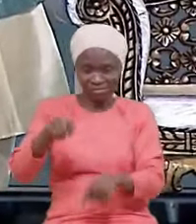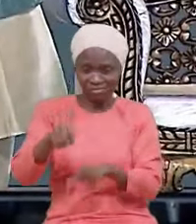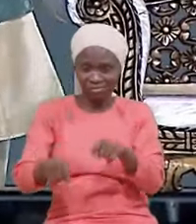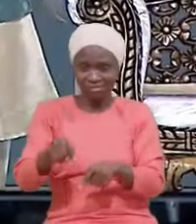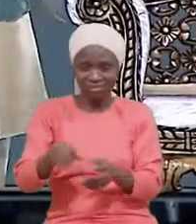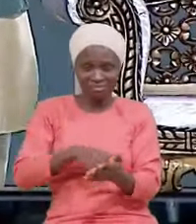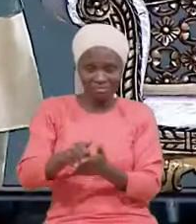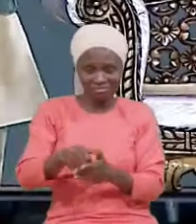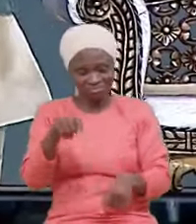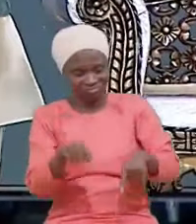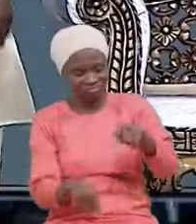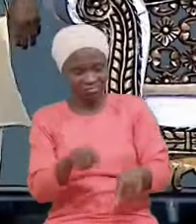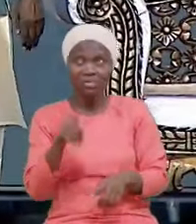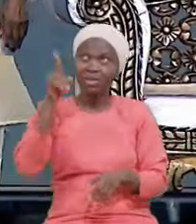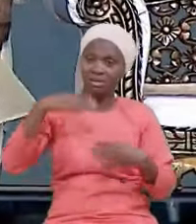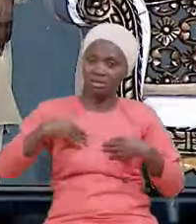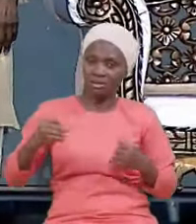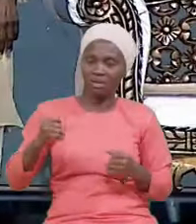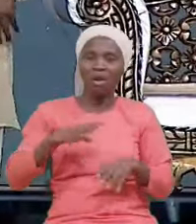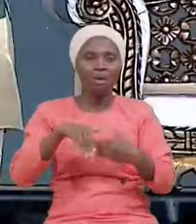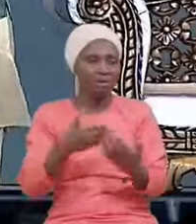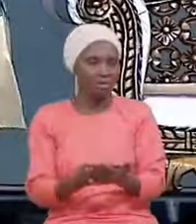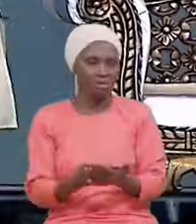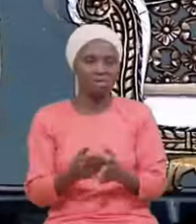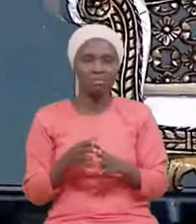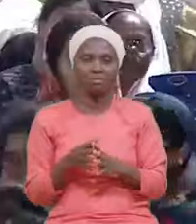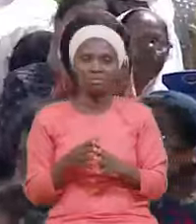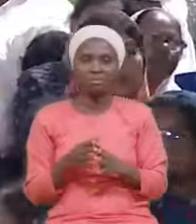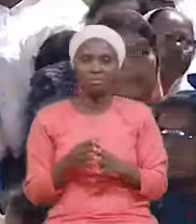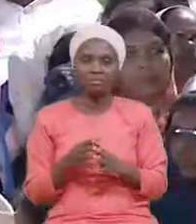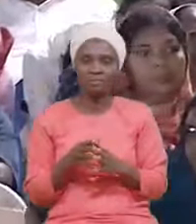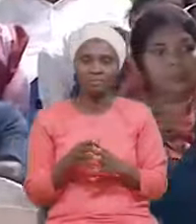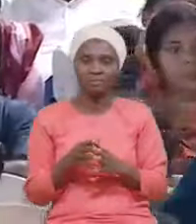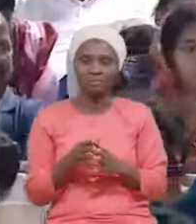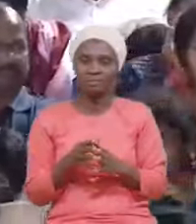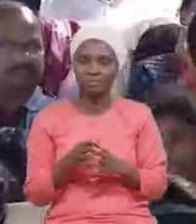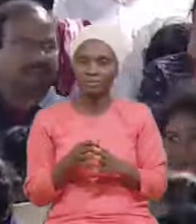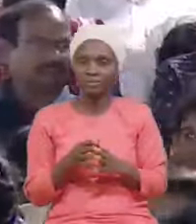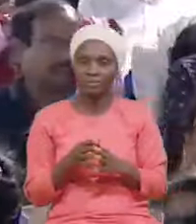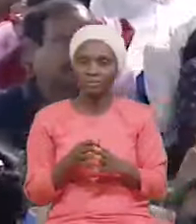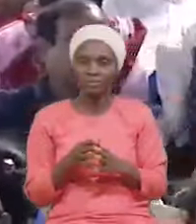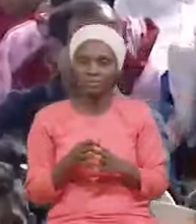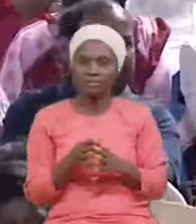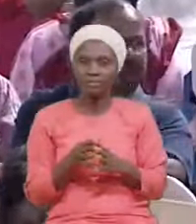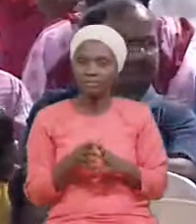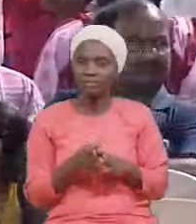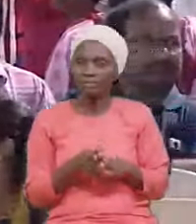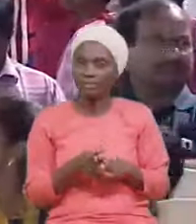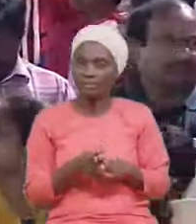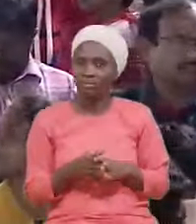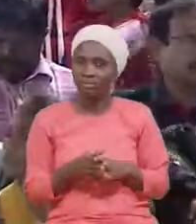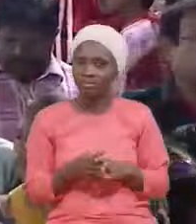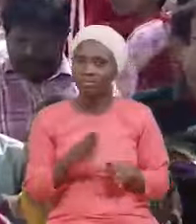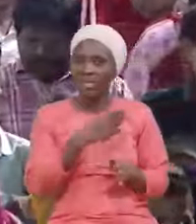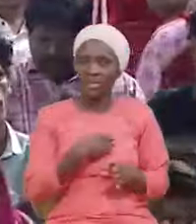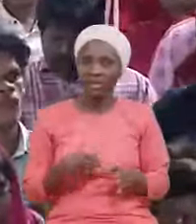or impotent? He healed all. కుంటి వారు గాని పక్షవాతంతో ఉన్న వారు గాని సామర్థ్యం లేని గాని వారిని వారిని స్వస్థపరిచాడు. And remember